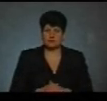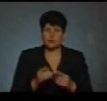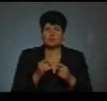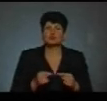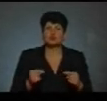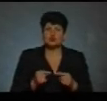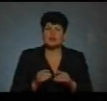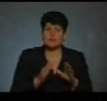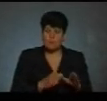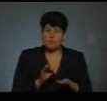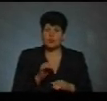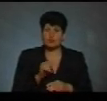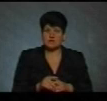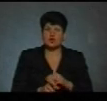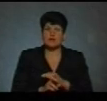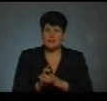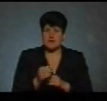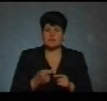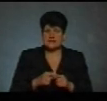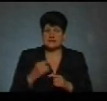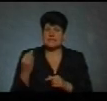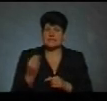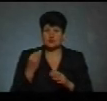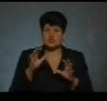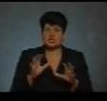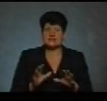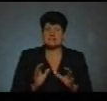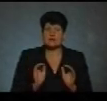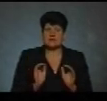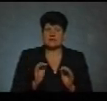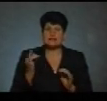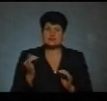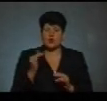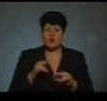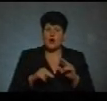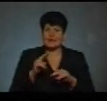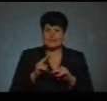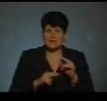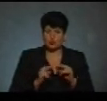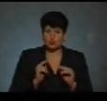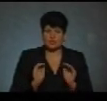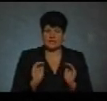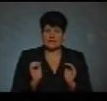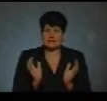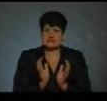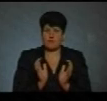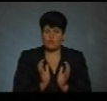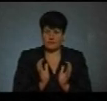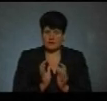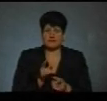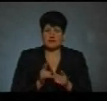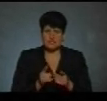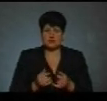Уточнимо про те, що лавра – це є історичний заповідник, історико-архітектурний заповідник. Справді він